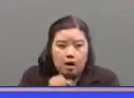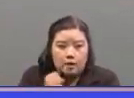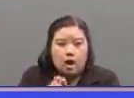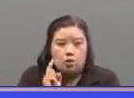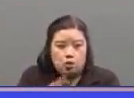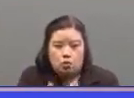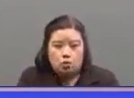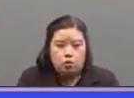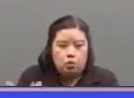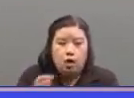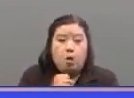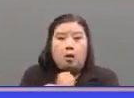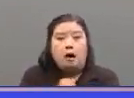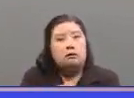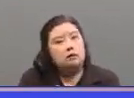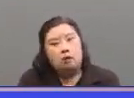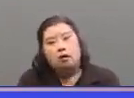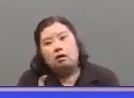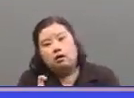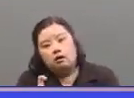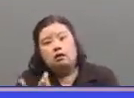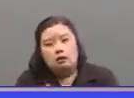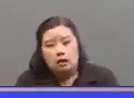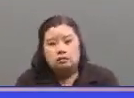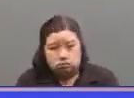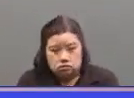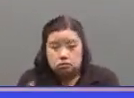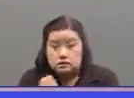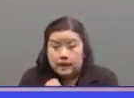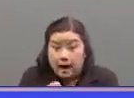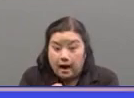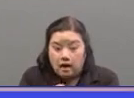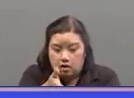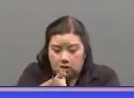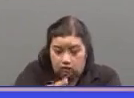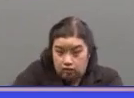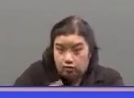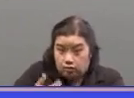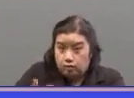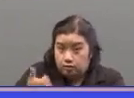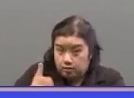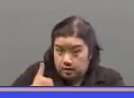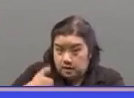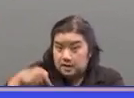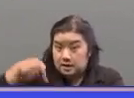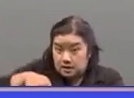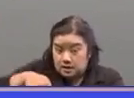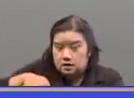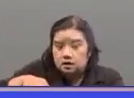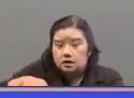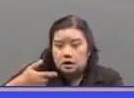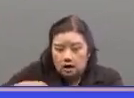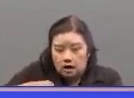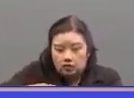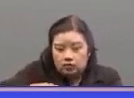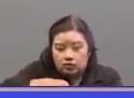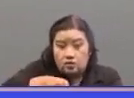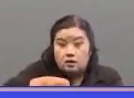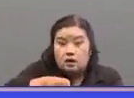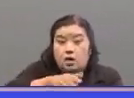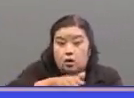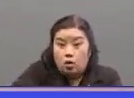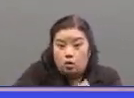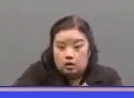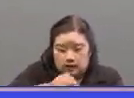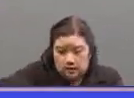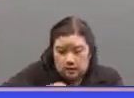ตรนะคะซึ่งก็ถือว่าเป็นระดับน้ำโขงที่พุ่งสูงขึ้นสูงสุดในรอบ3ปีเลยนะคะแล้วก็มีการล้นไหลเข้า